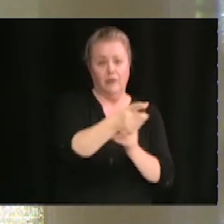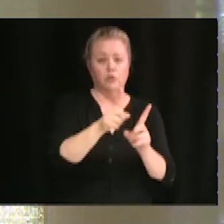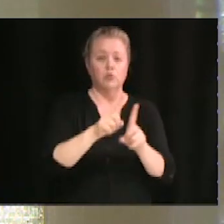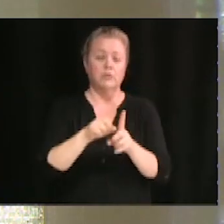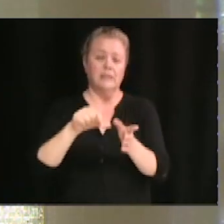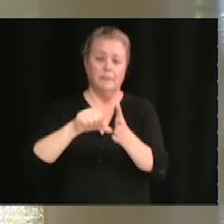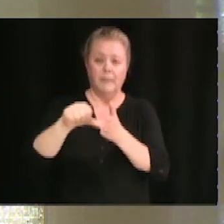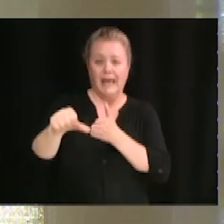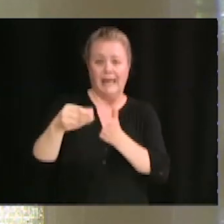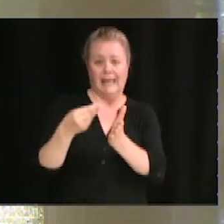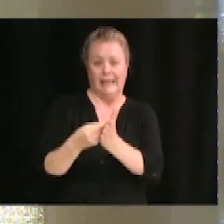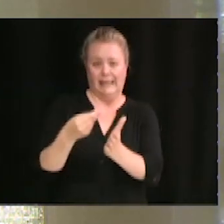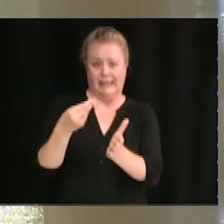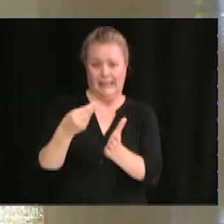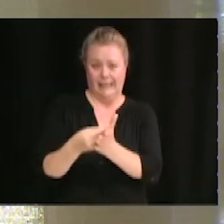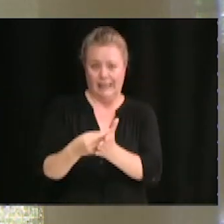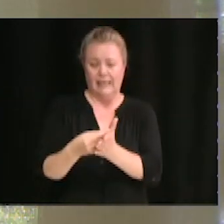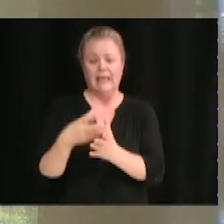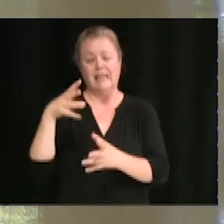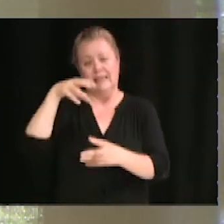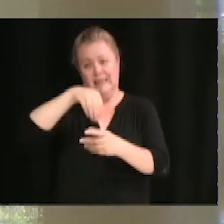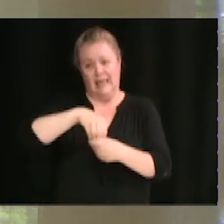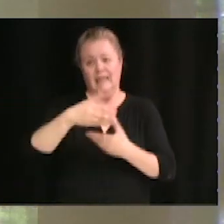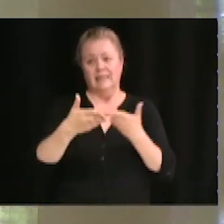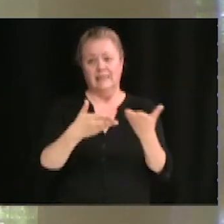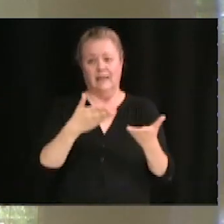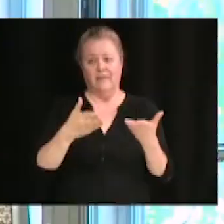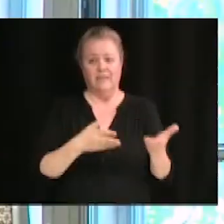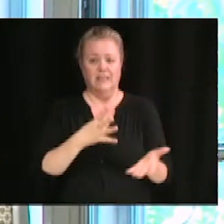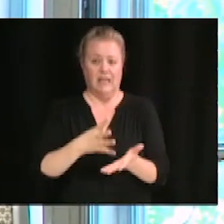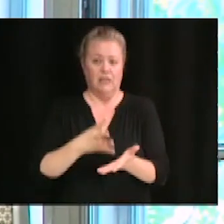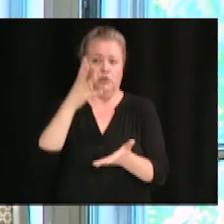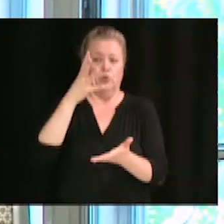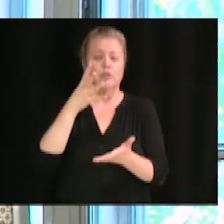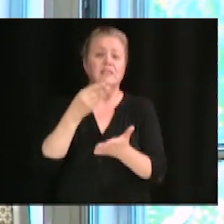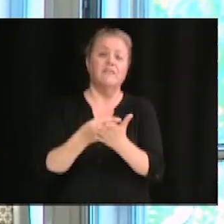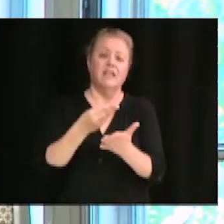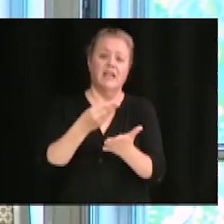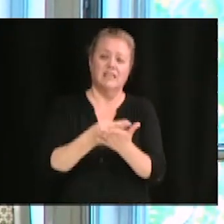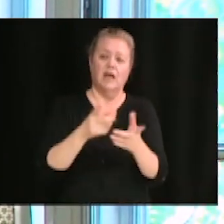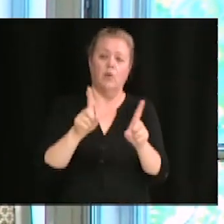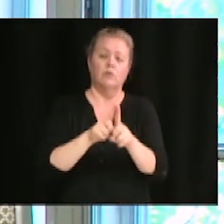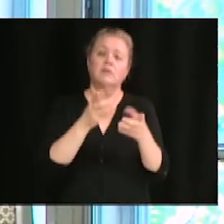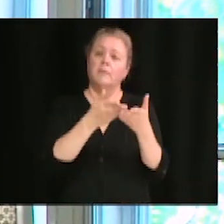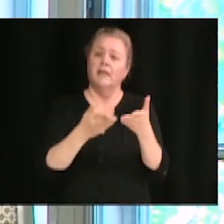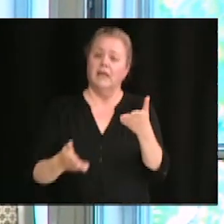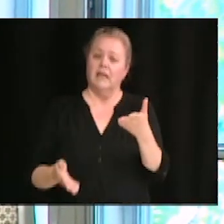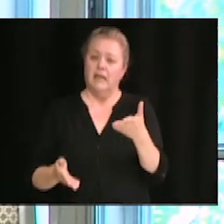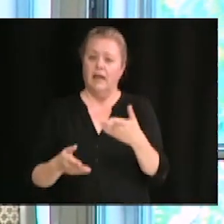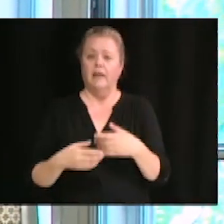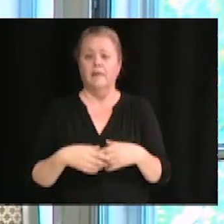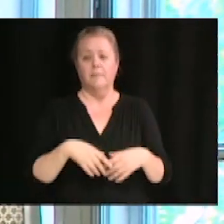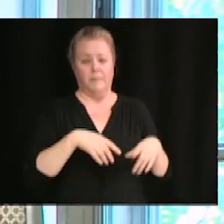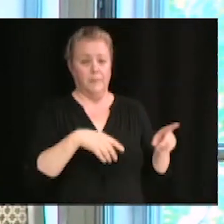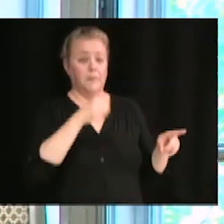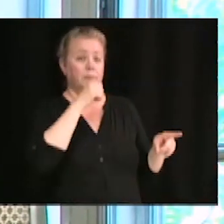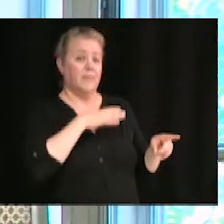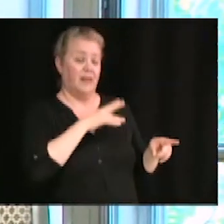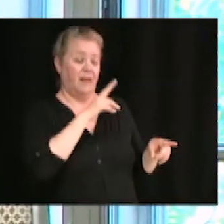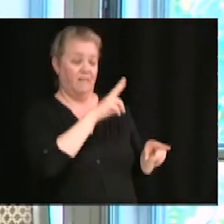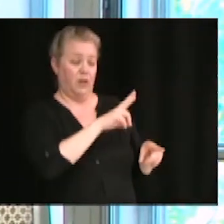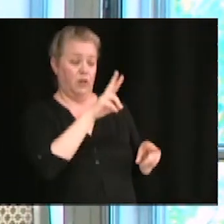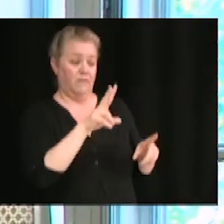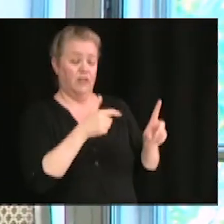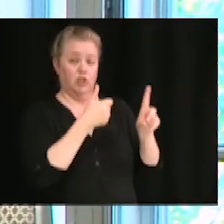sein du service de ressources financières et matérielles. Oui, il s'agit d'approuver le rapport également de Mme Véronique Vachon